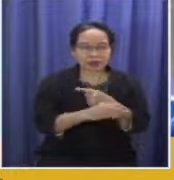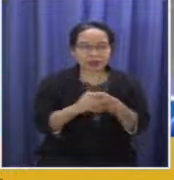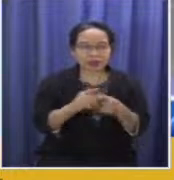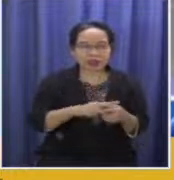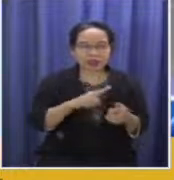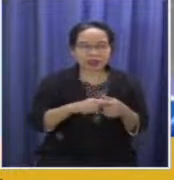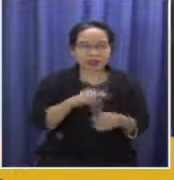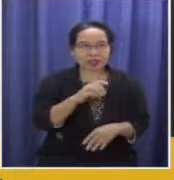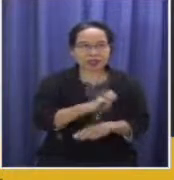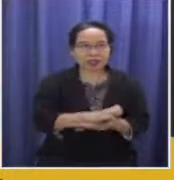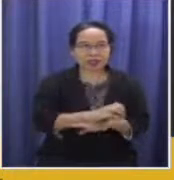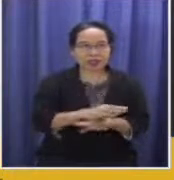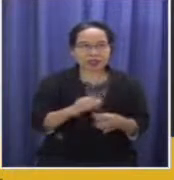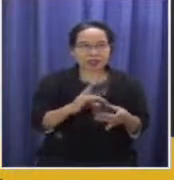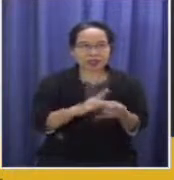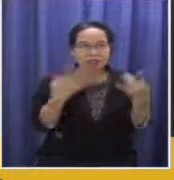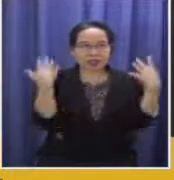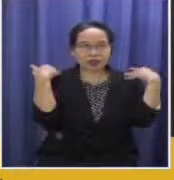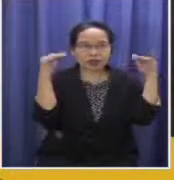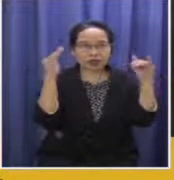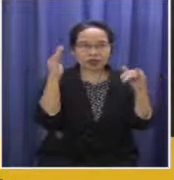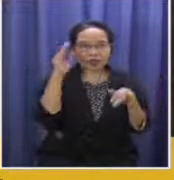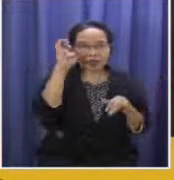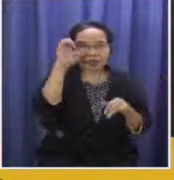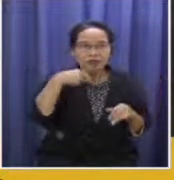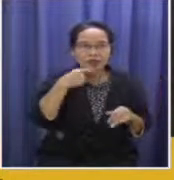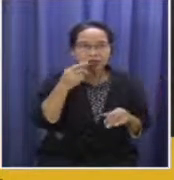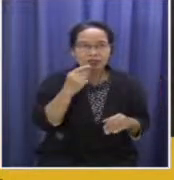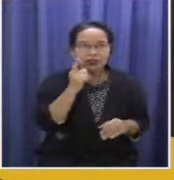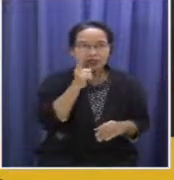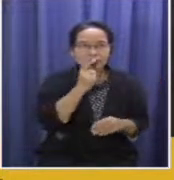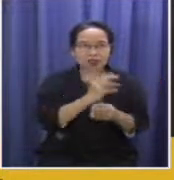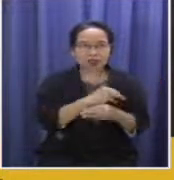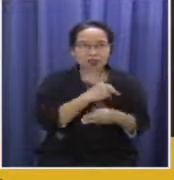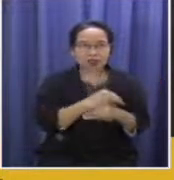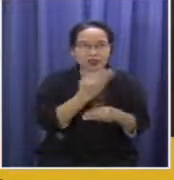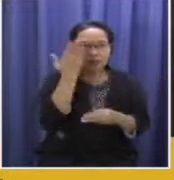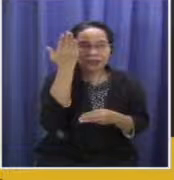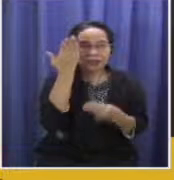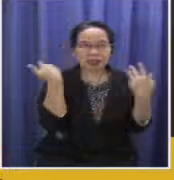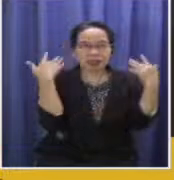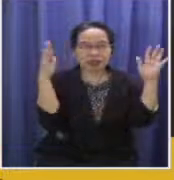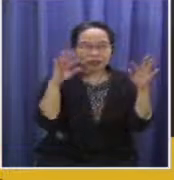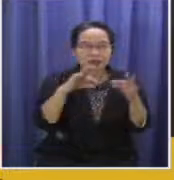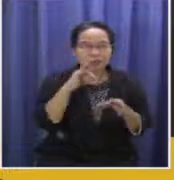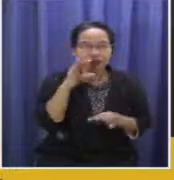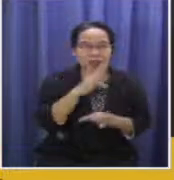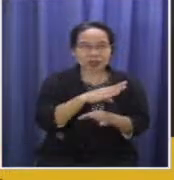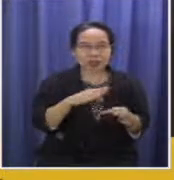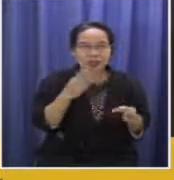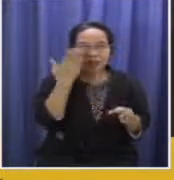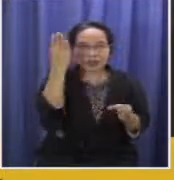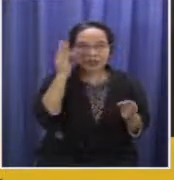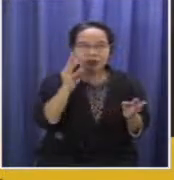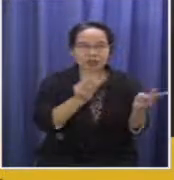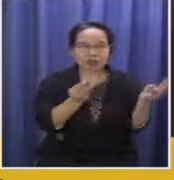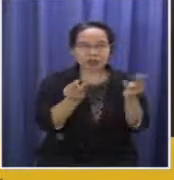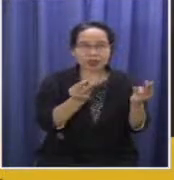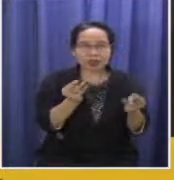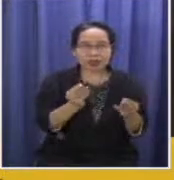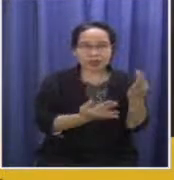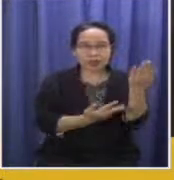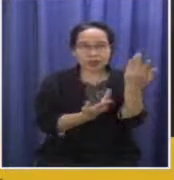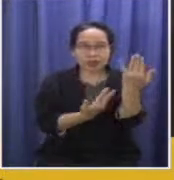in English. स्वर्गदूतका विषयमा उहाँ भन्नुहुन्छ, उहाँले आफ्ना स्वर्गदूतहरूलाई बतास